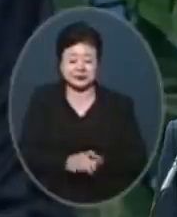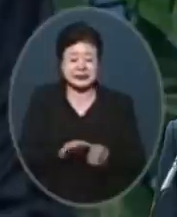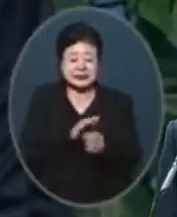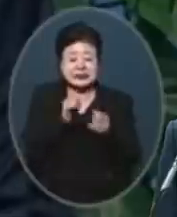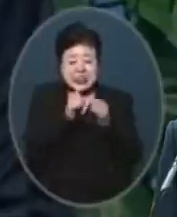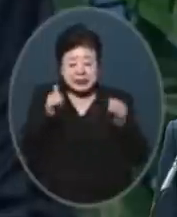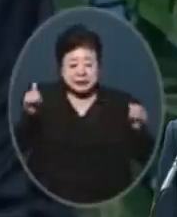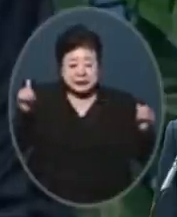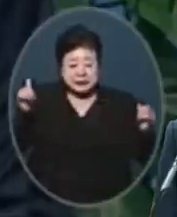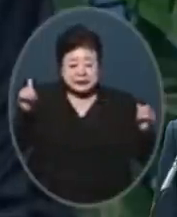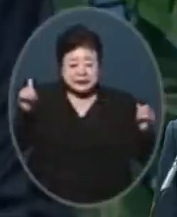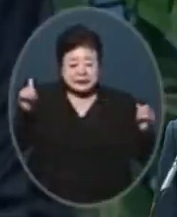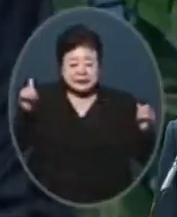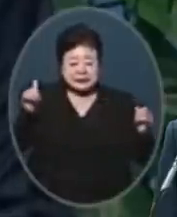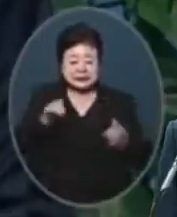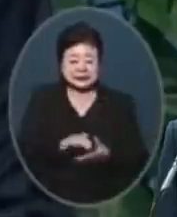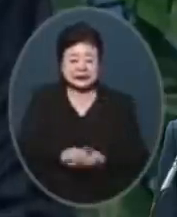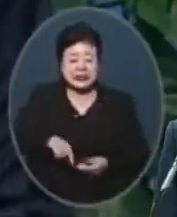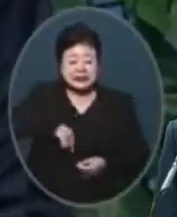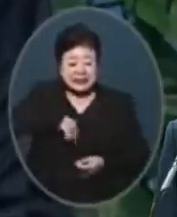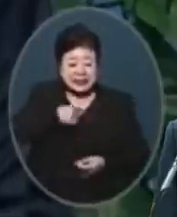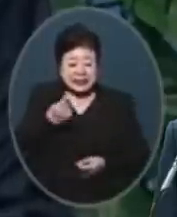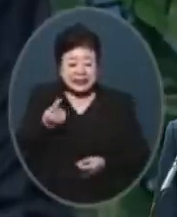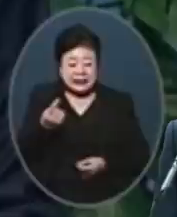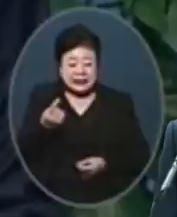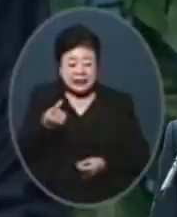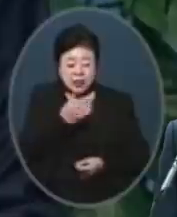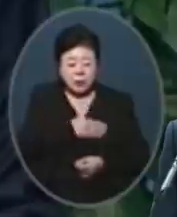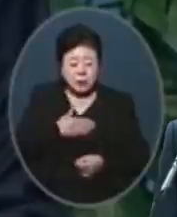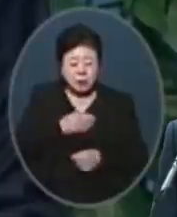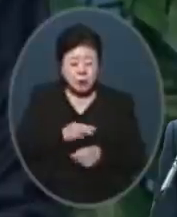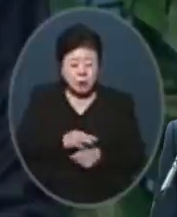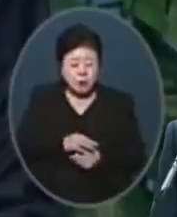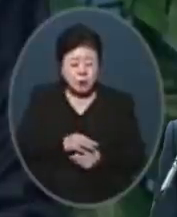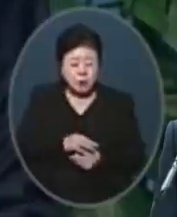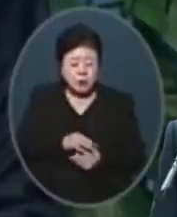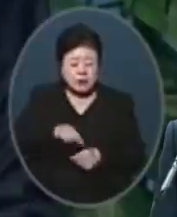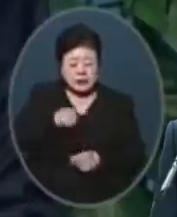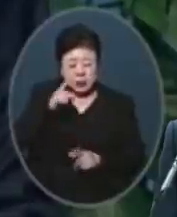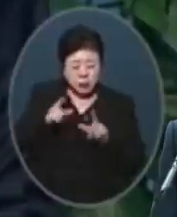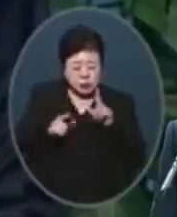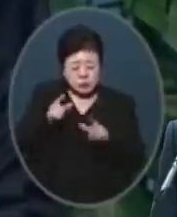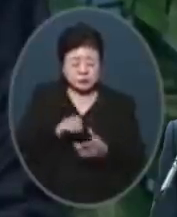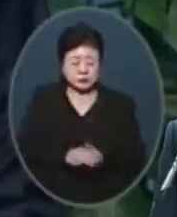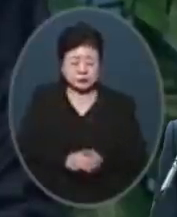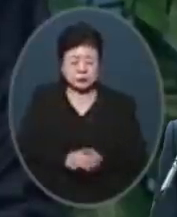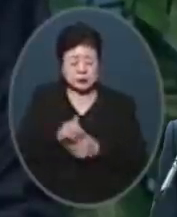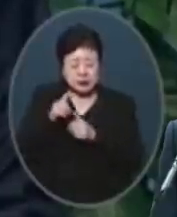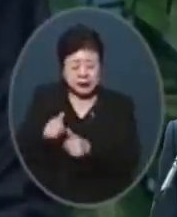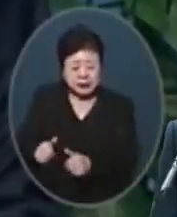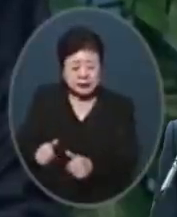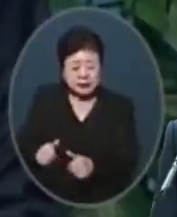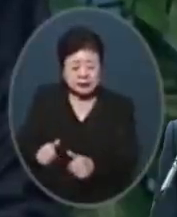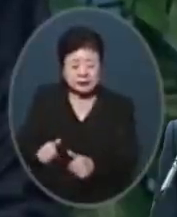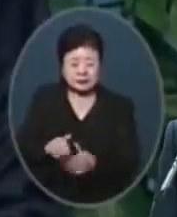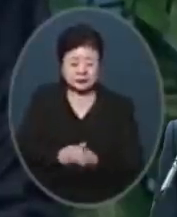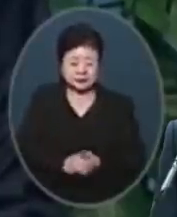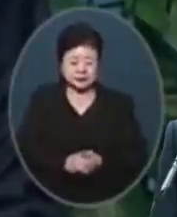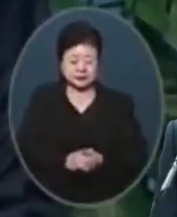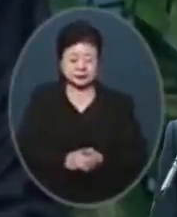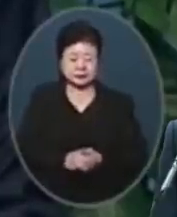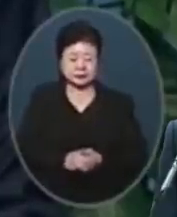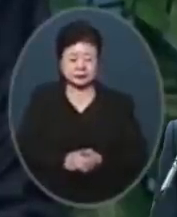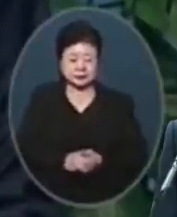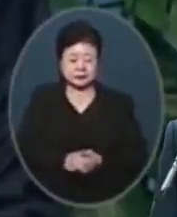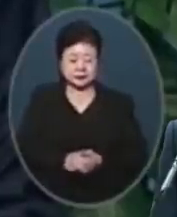사람은 자기 육체의 자화상을 따라서